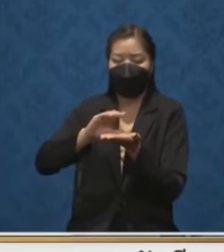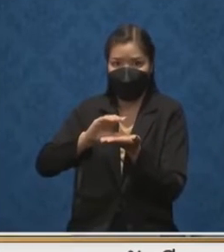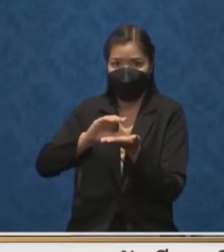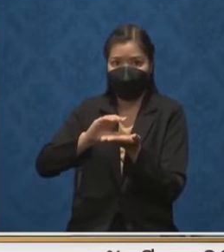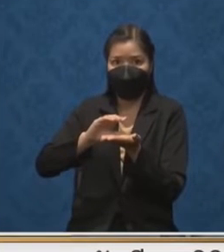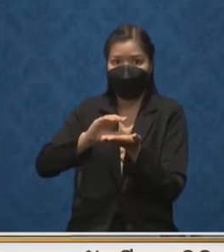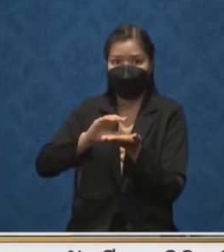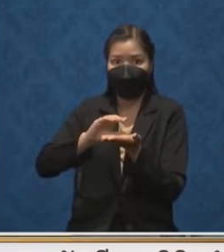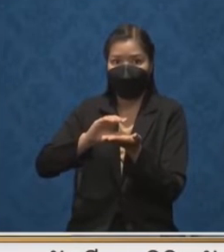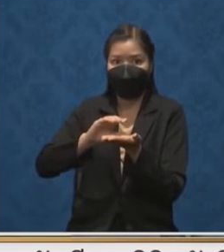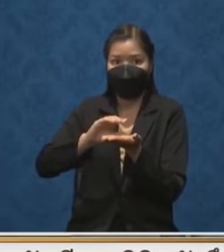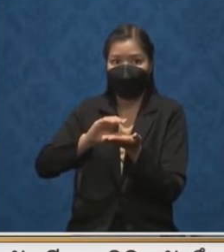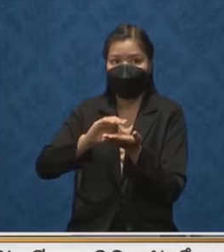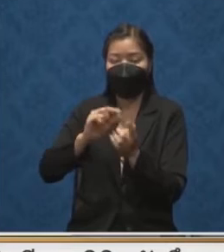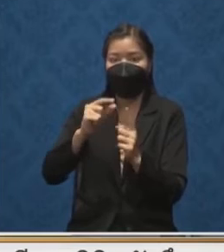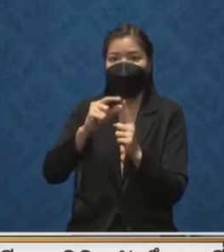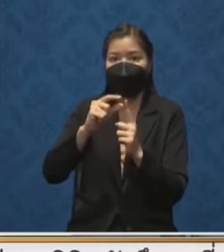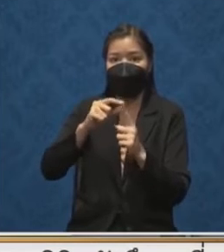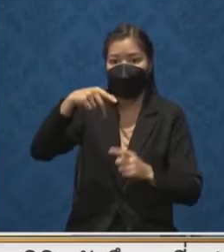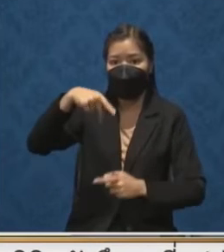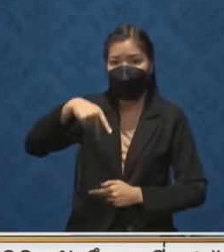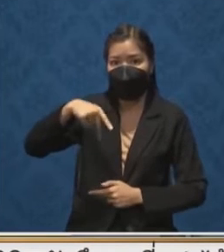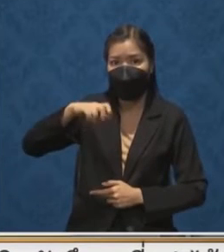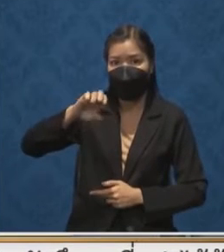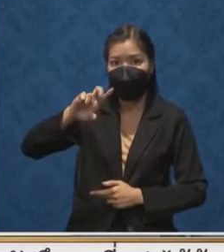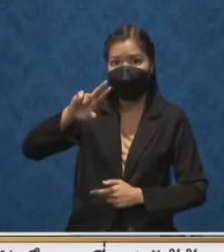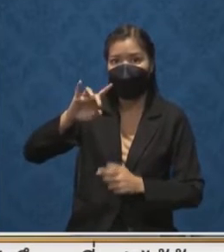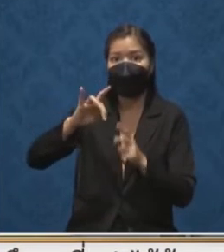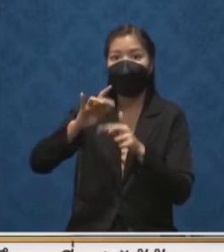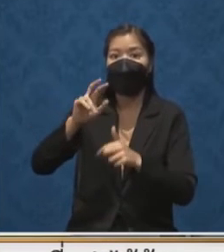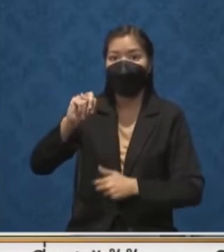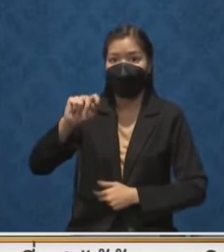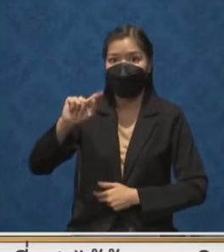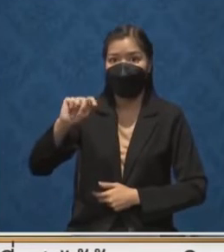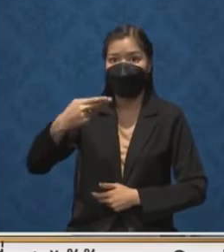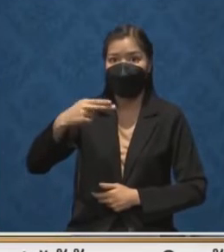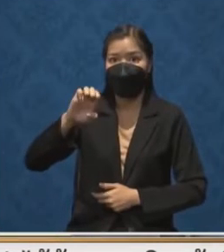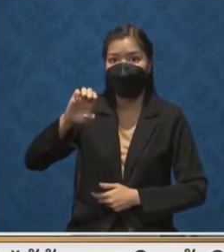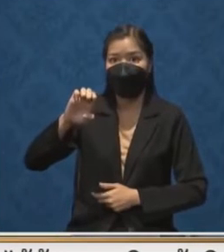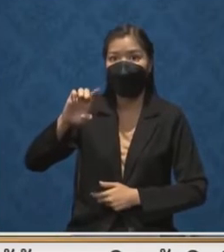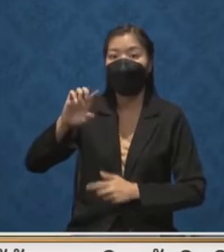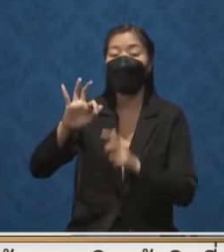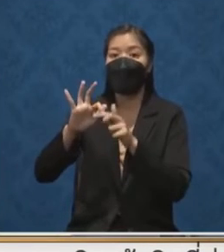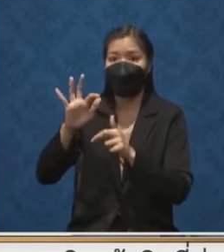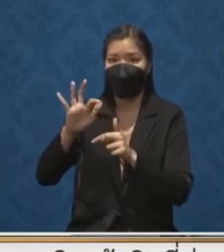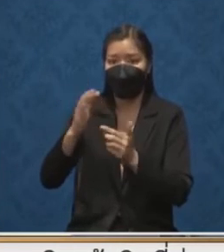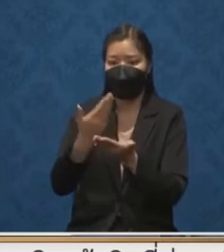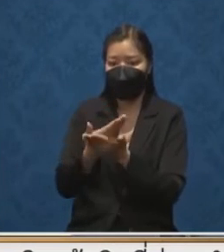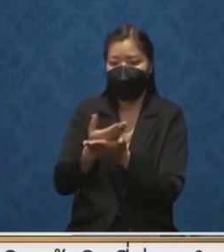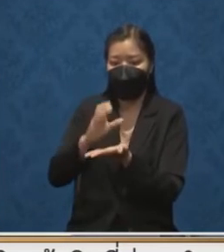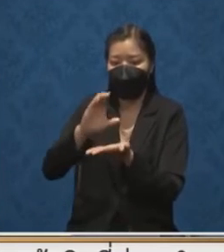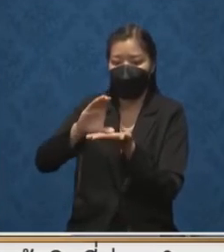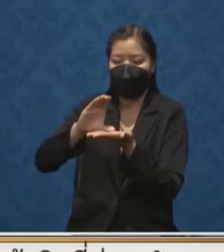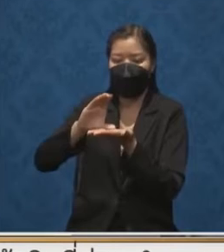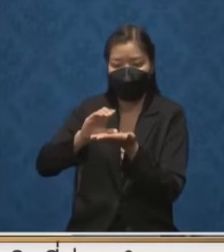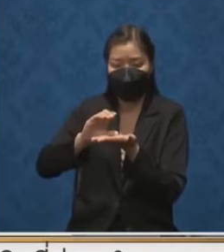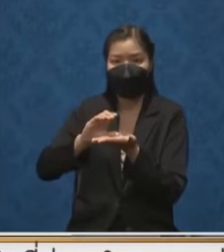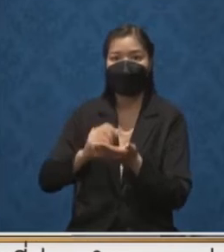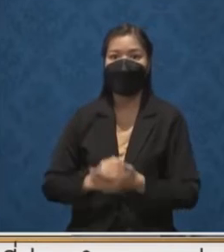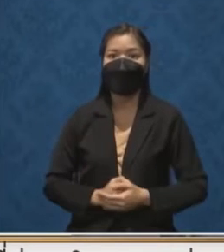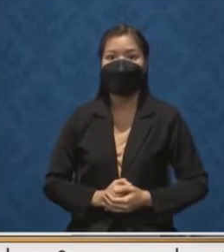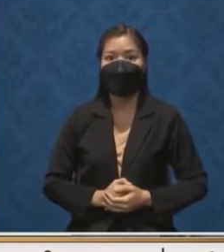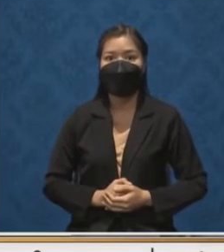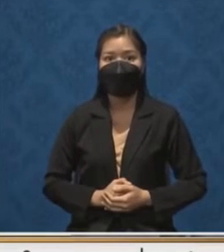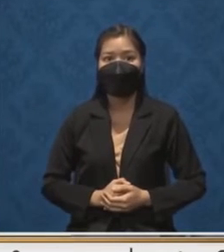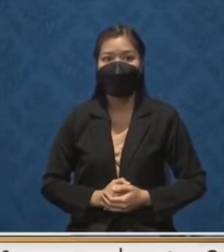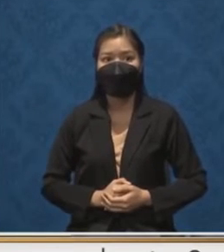านใช้ศัพท์คำว่าพื้นที่การคลังซึ่งคงจะแปลจากภาษาอังกฤษว่า fiscal space นะครับจริงๆแล้วเนี่ยผมยังมีความรู้สึกว่าตัวเลขที่ท่